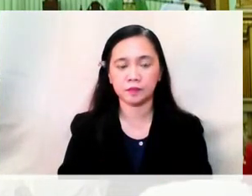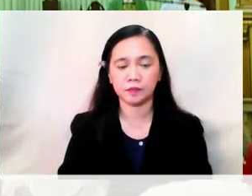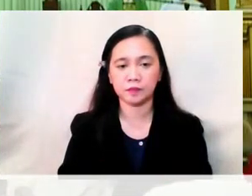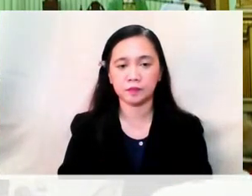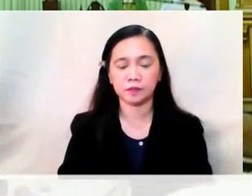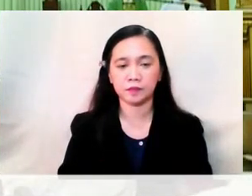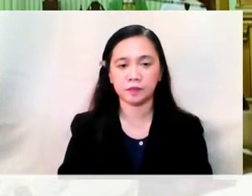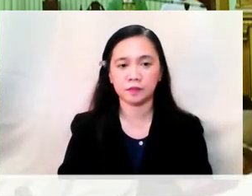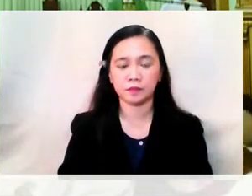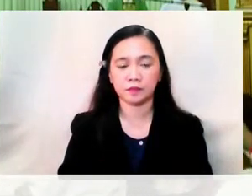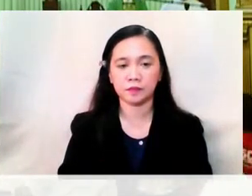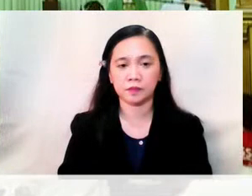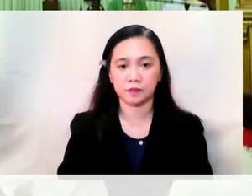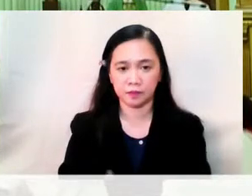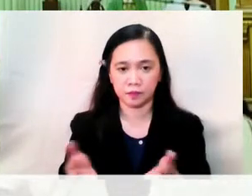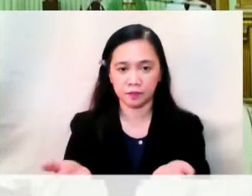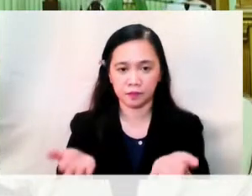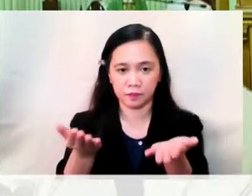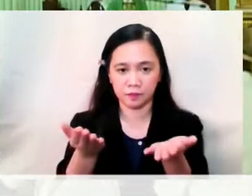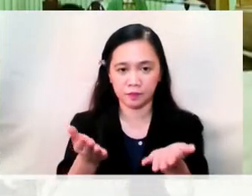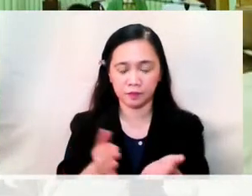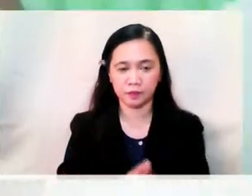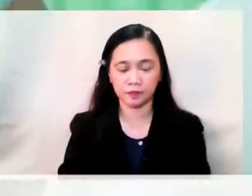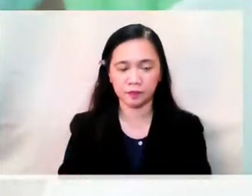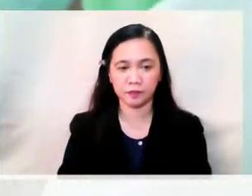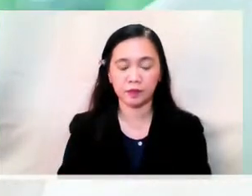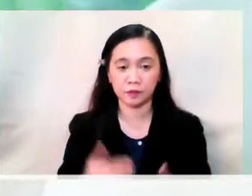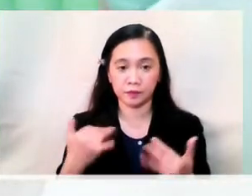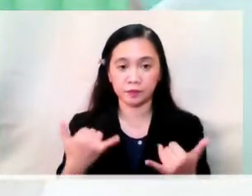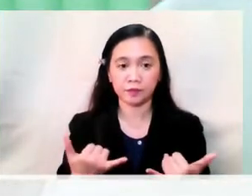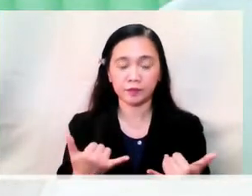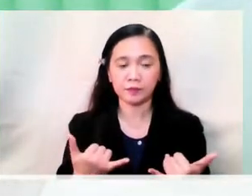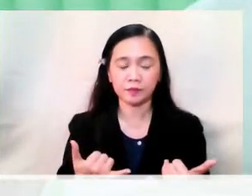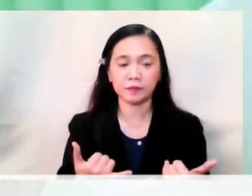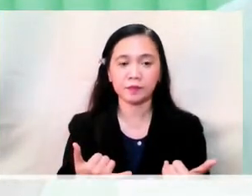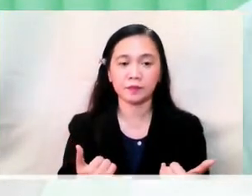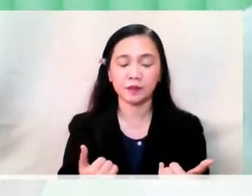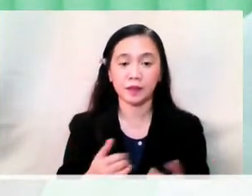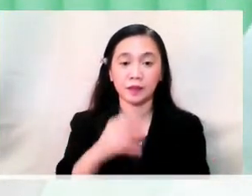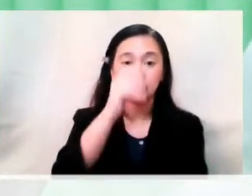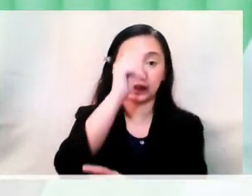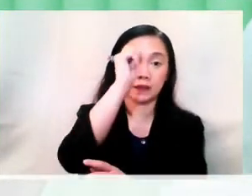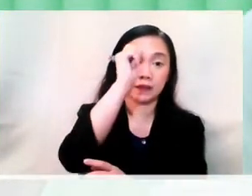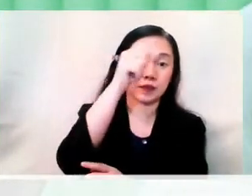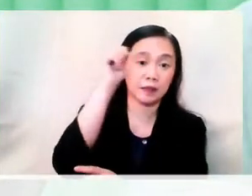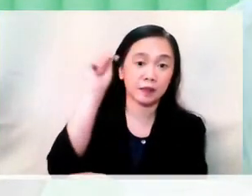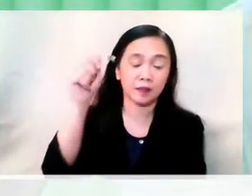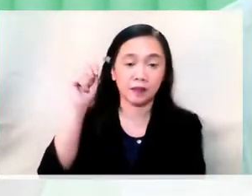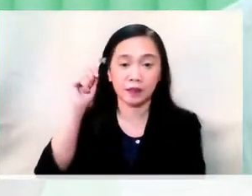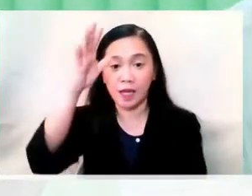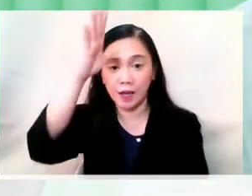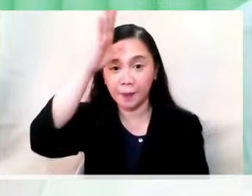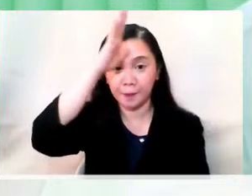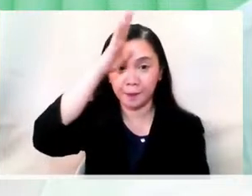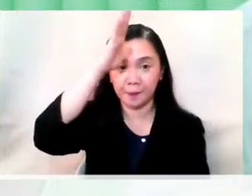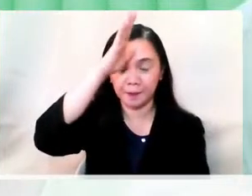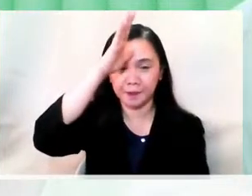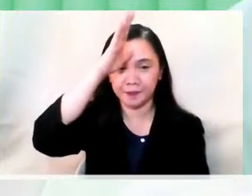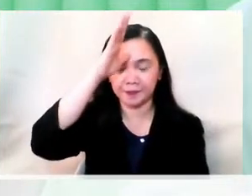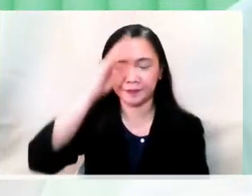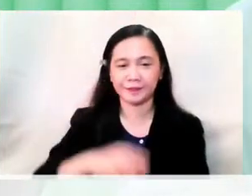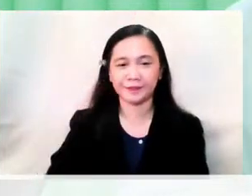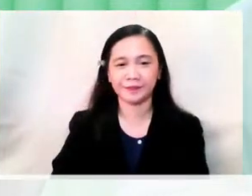Magsitayo na po ang lahat. Ngayon po ay ang pagbibindisyon natin sa mga ama, yung mga tatay